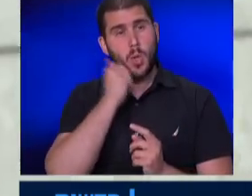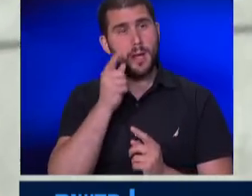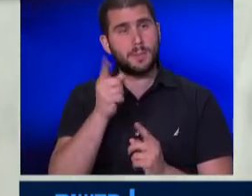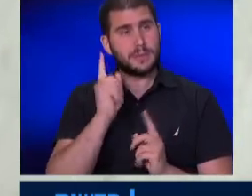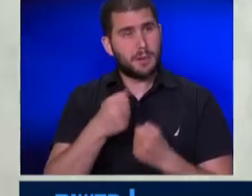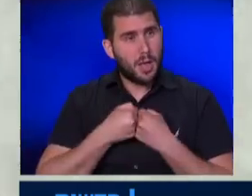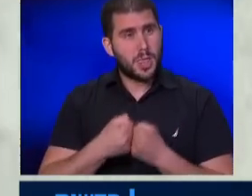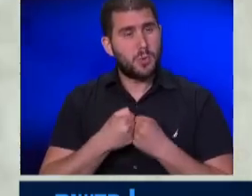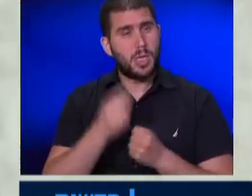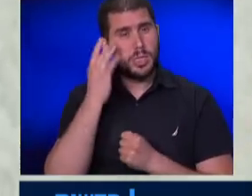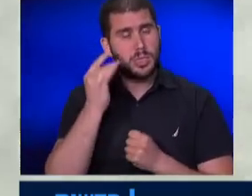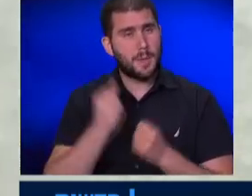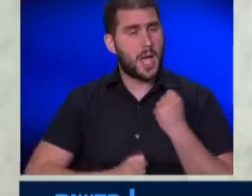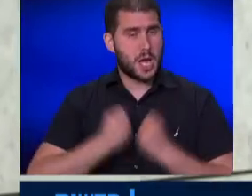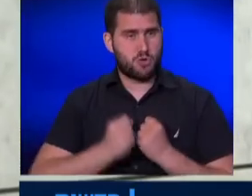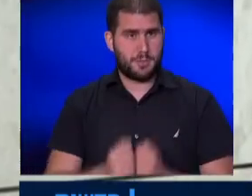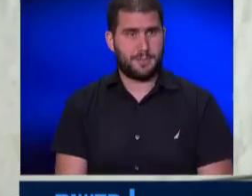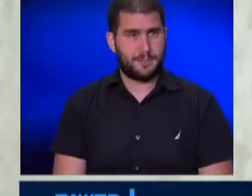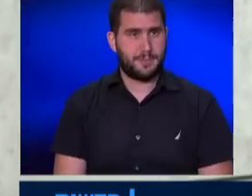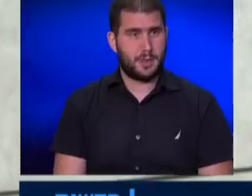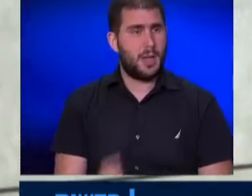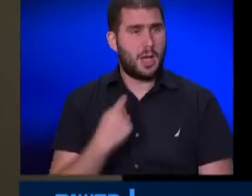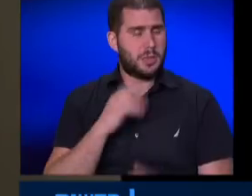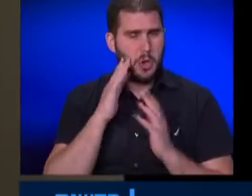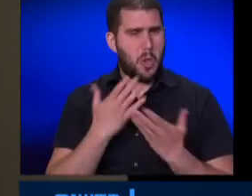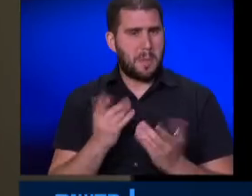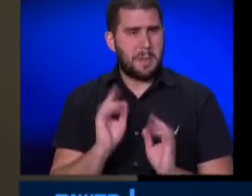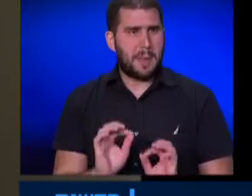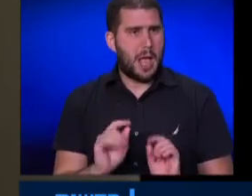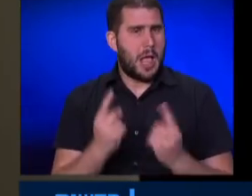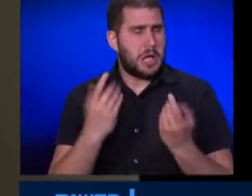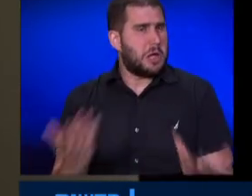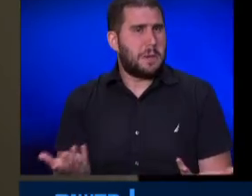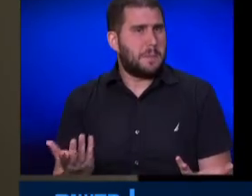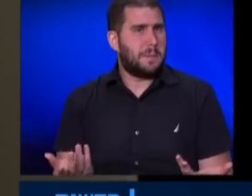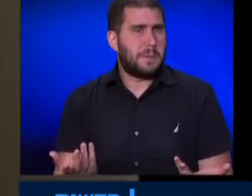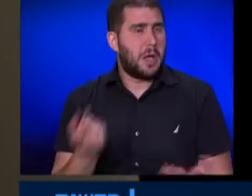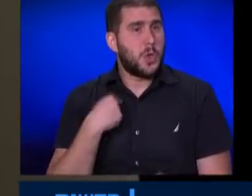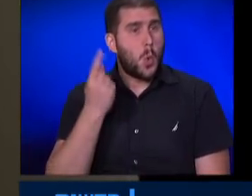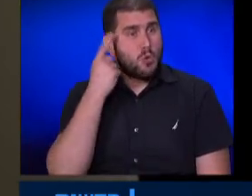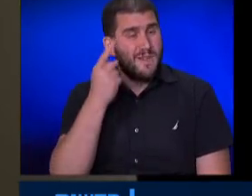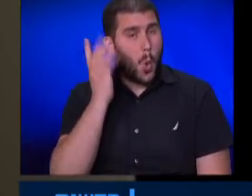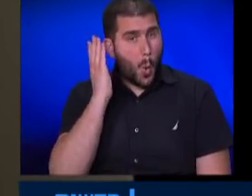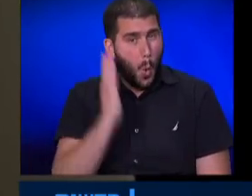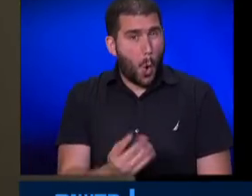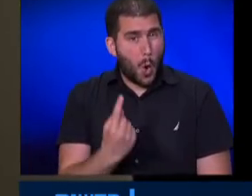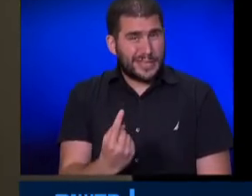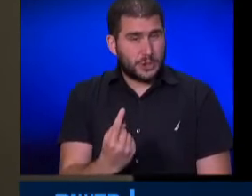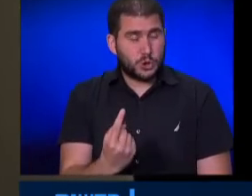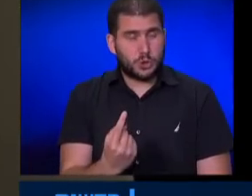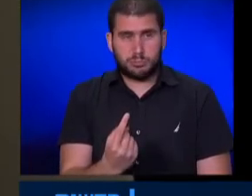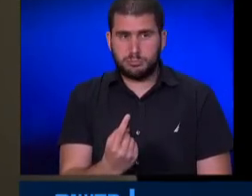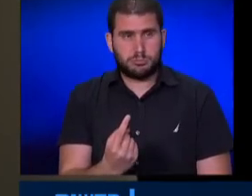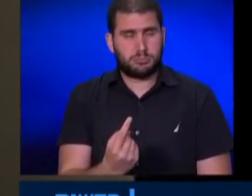נאלצים להתמודד עם הטראומה הקשה. אני לא מאמינה שזה בכלל קורה. אני חושבת